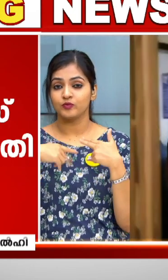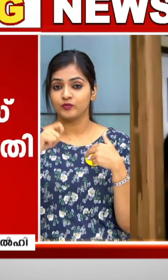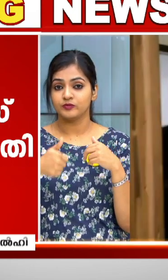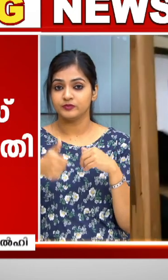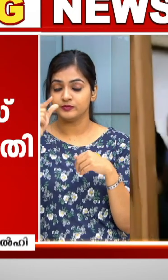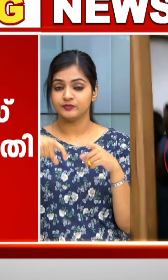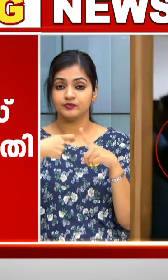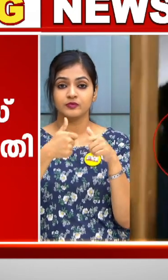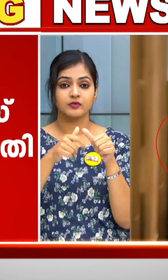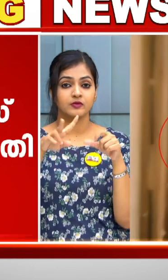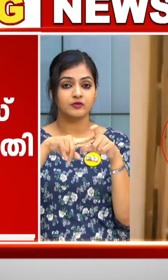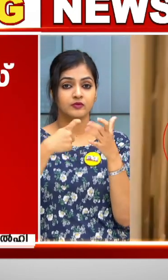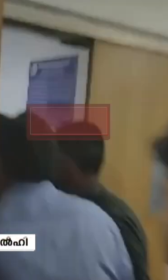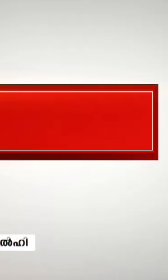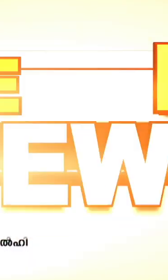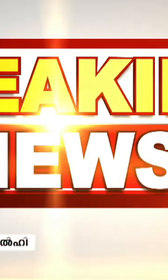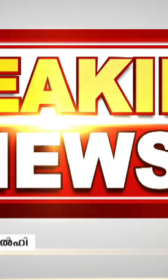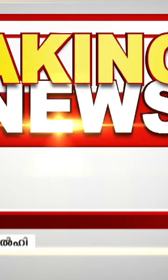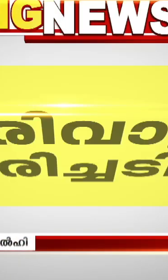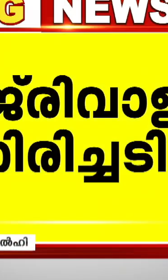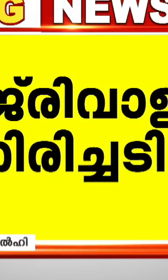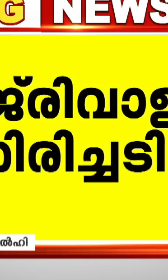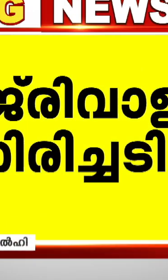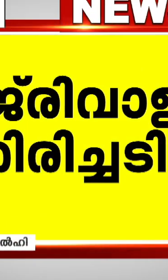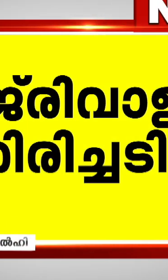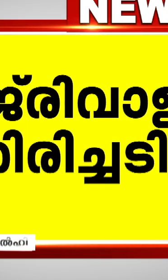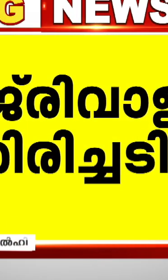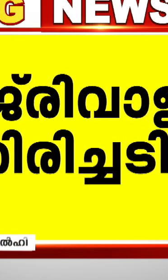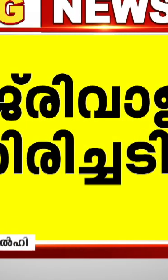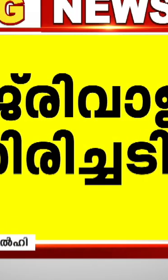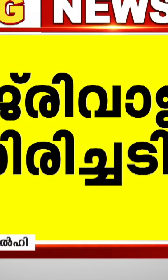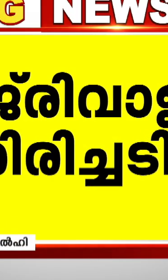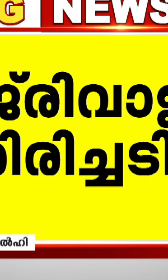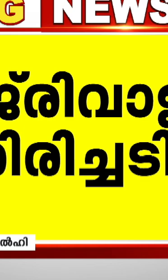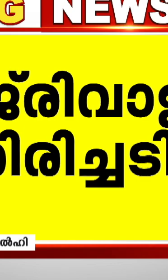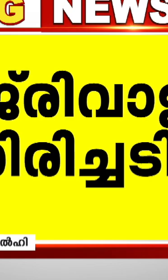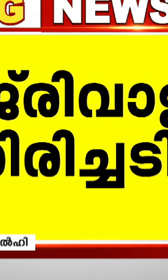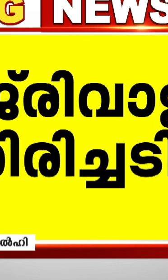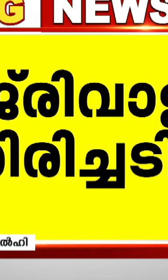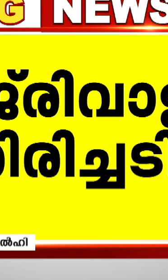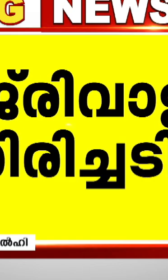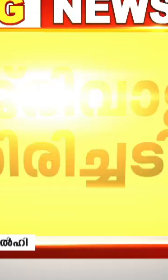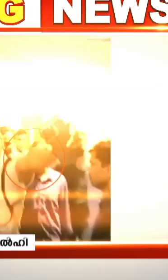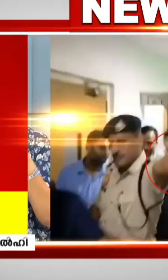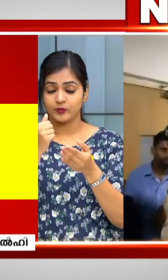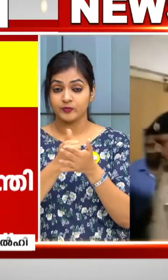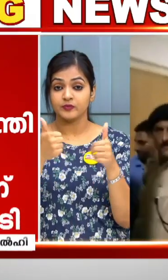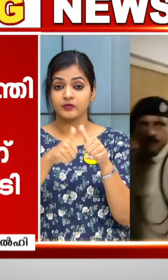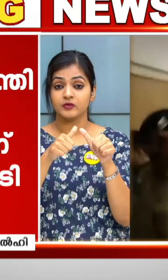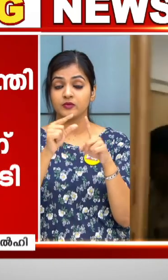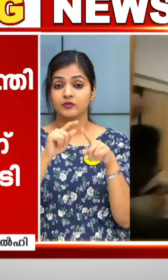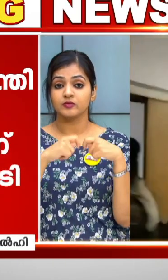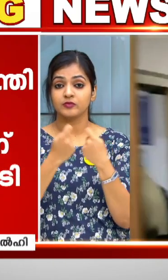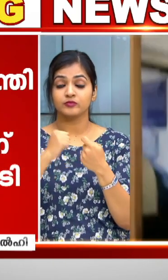കാവേരി ബവേജയുടെ ഉത്തരവിൽ വ്യക്തമാക്കുന്നത്. കെജ്രിവാളിന് ഇൻസുലിൻ നൽകണമെന്നാവശ്യപ്പെട്ടുകൊണ്ട് ആം ആദ്മി പാർട്ടി പ്രതിഷേധം